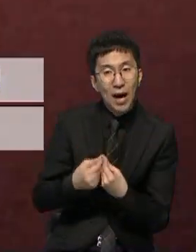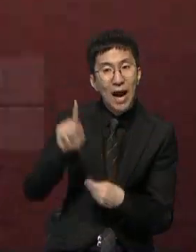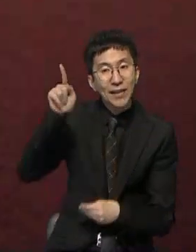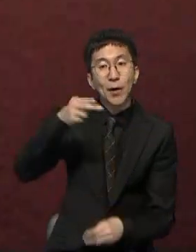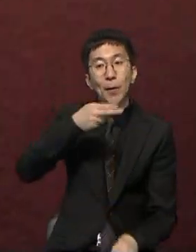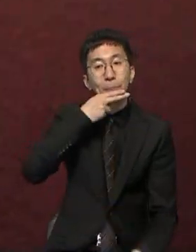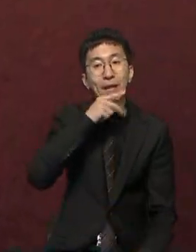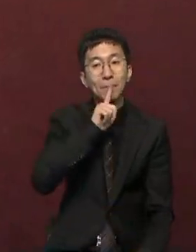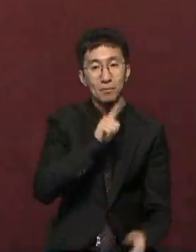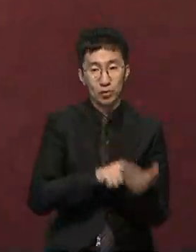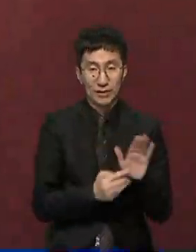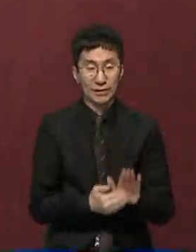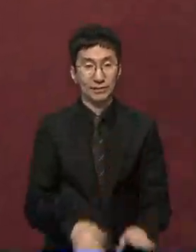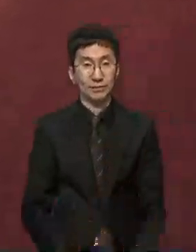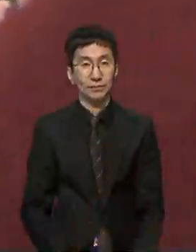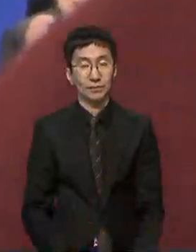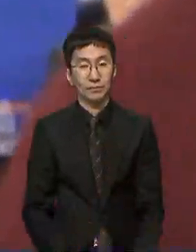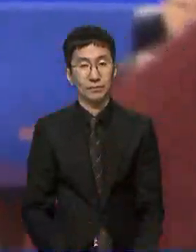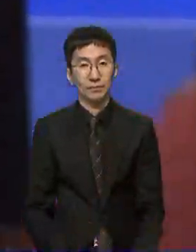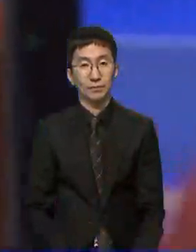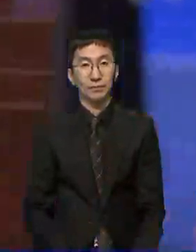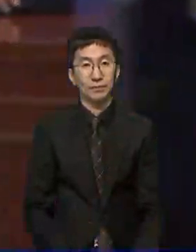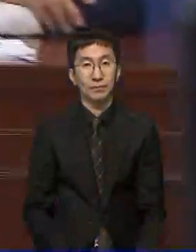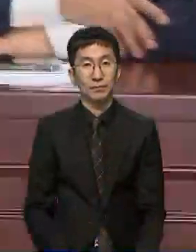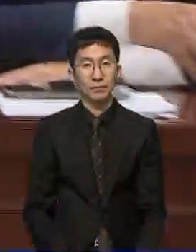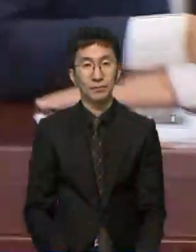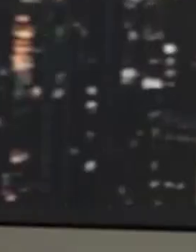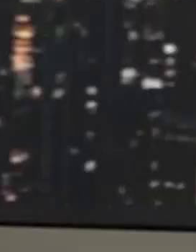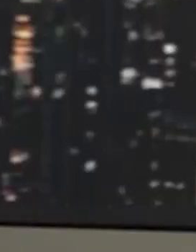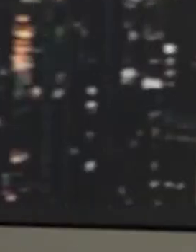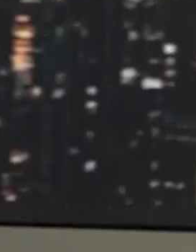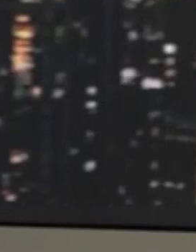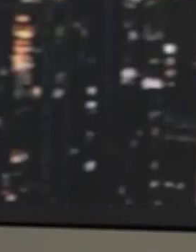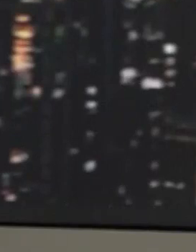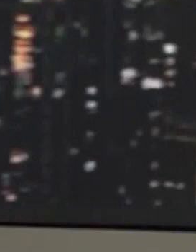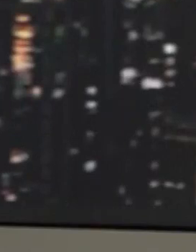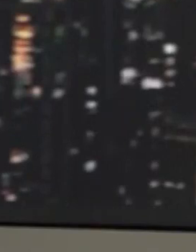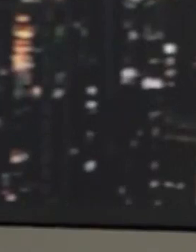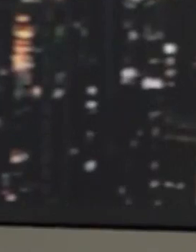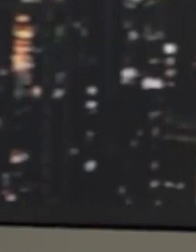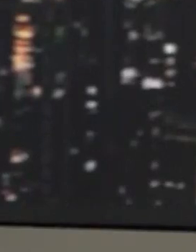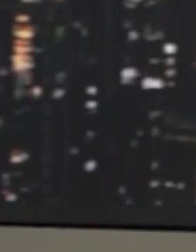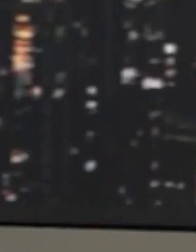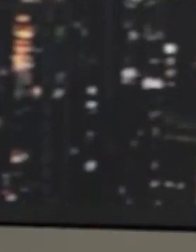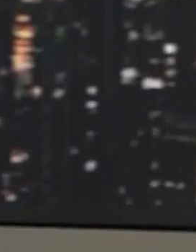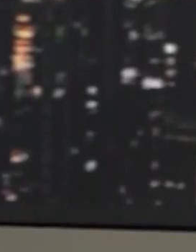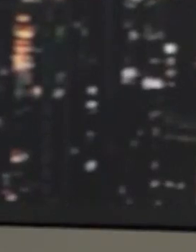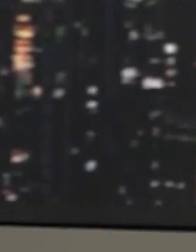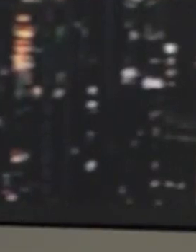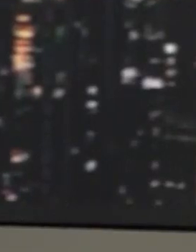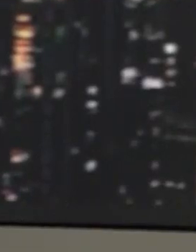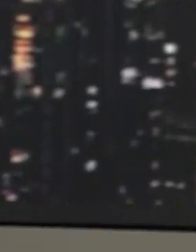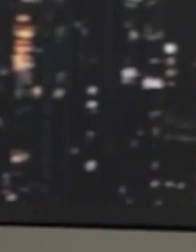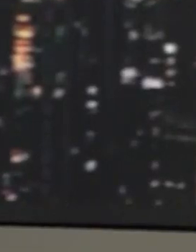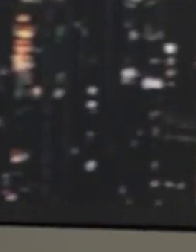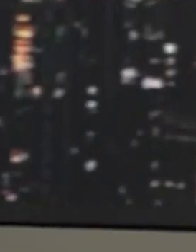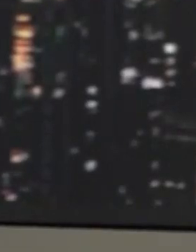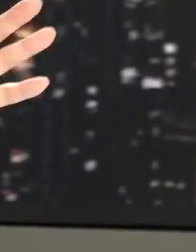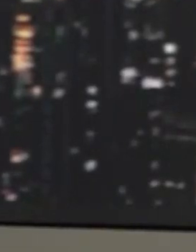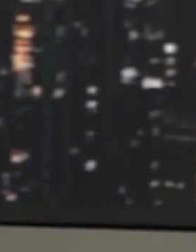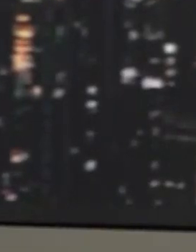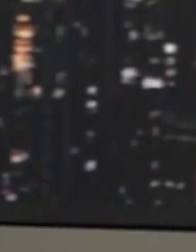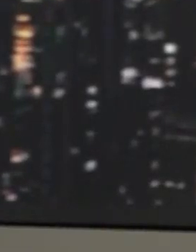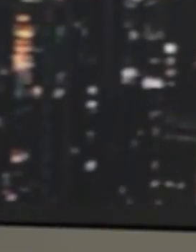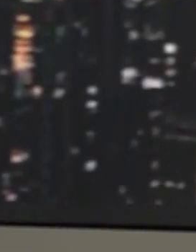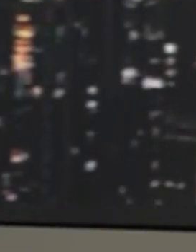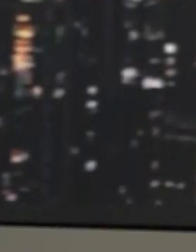못했다고 비판했습니다. SBS 유수환입니다. 네, 안녕하십니까. 김현우입니다. 더 많은 뉴스와 라이브 이벤트를 보고 싶으시면